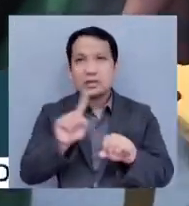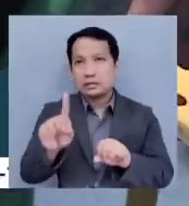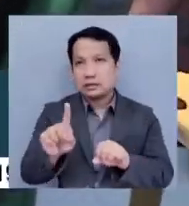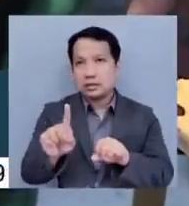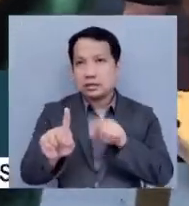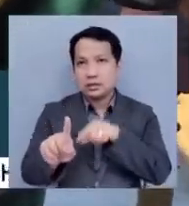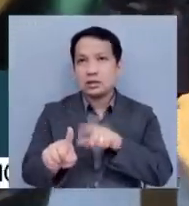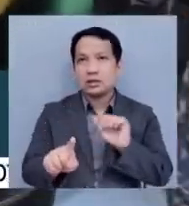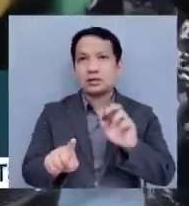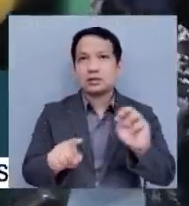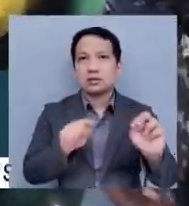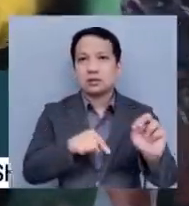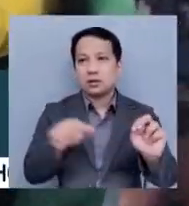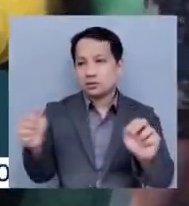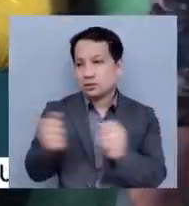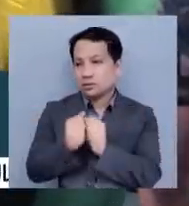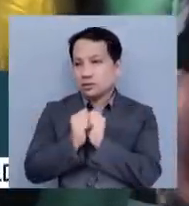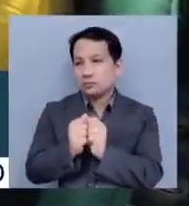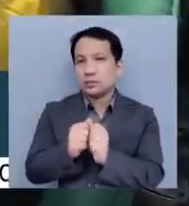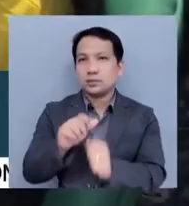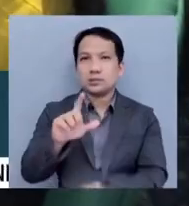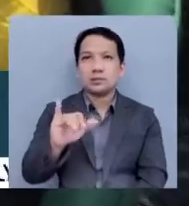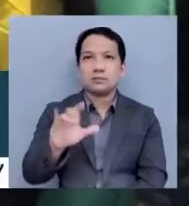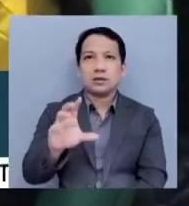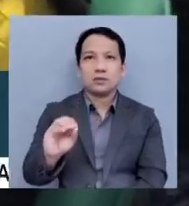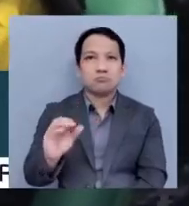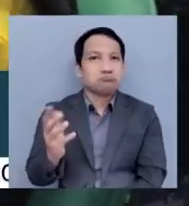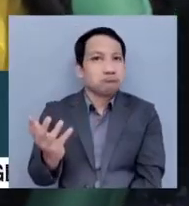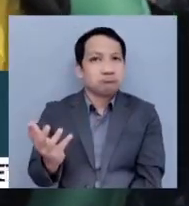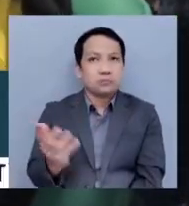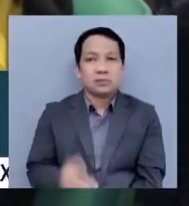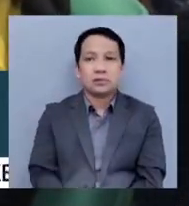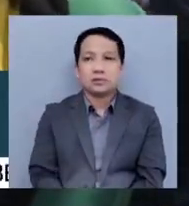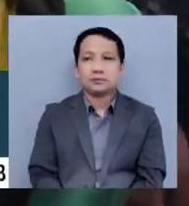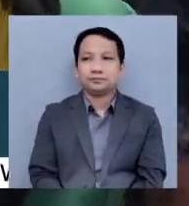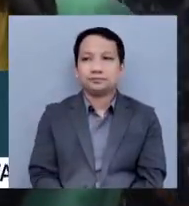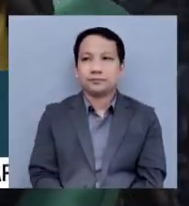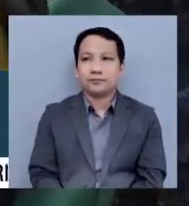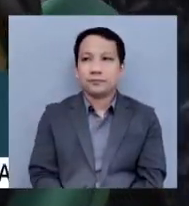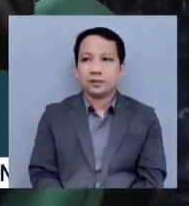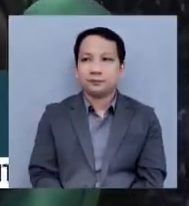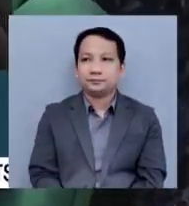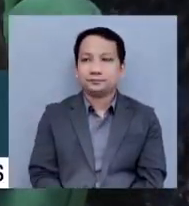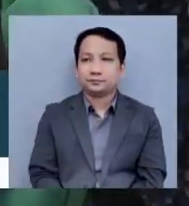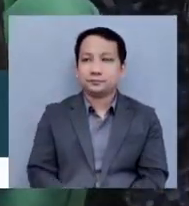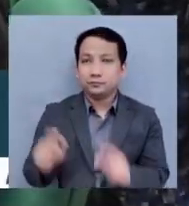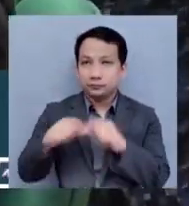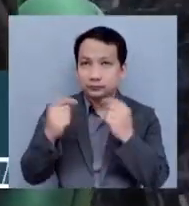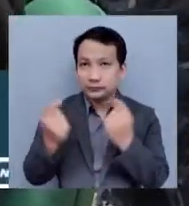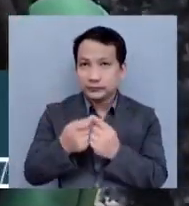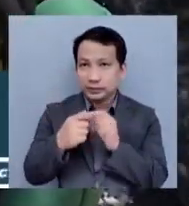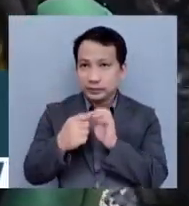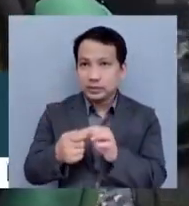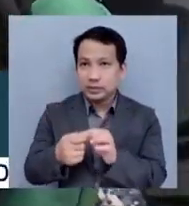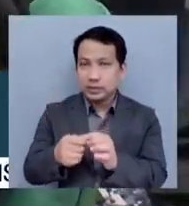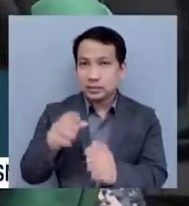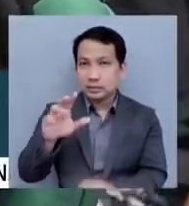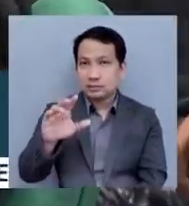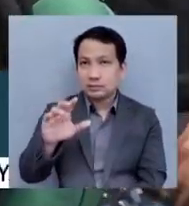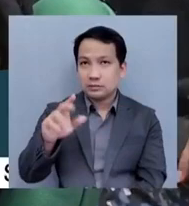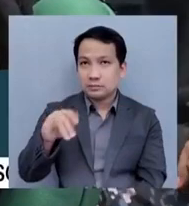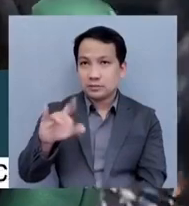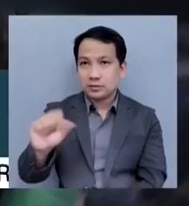Atadero, nandun si Mayo. So, at sinabi ng team ni Captain Pinyon na